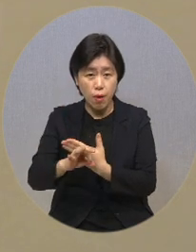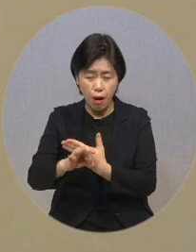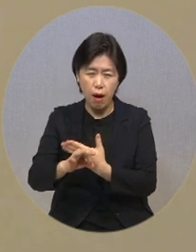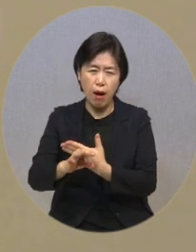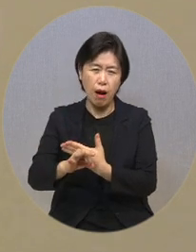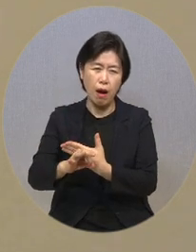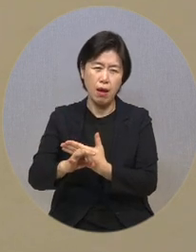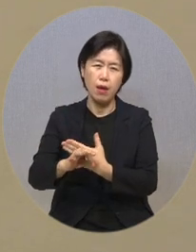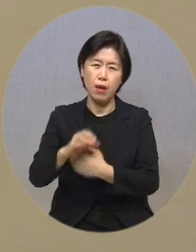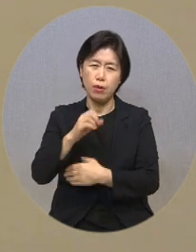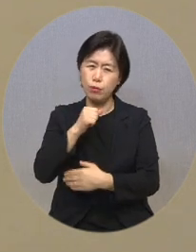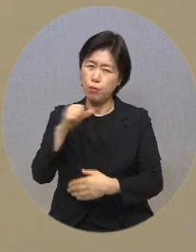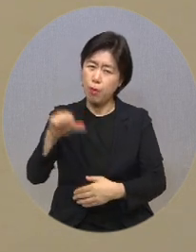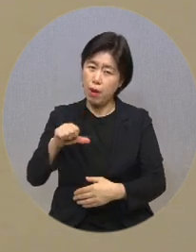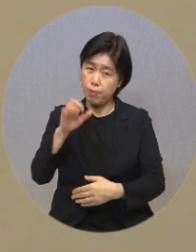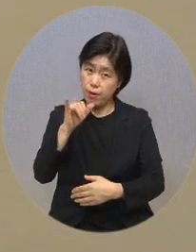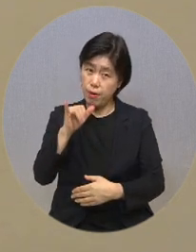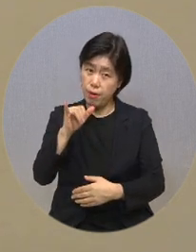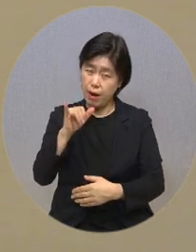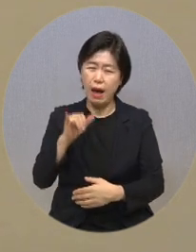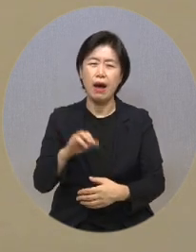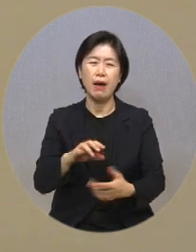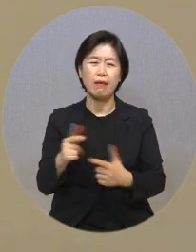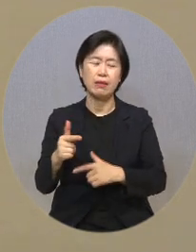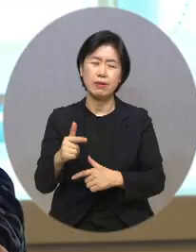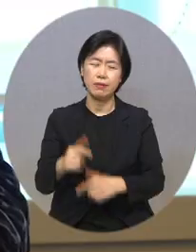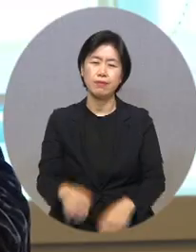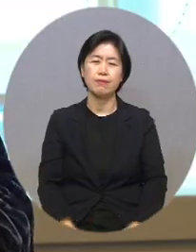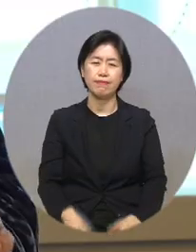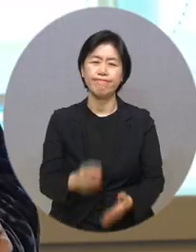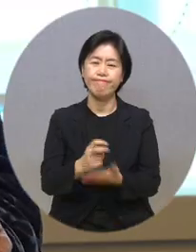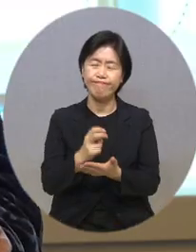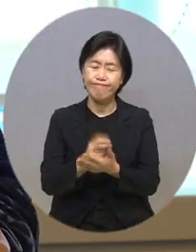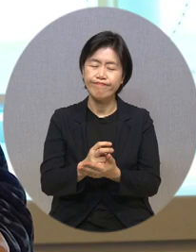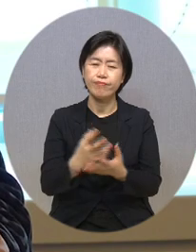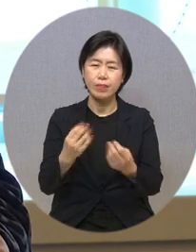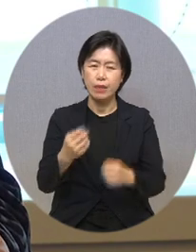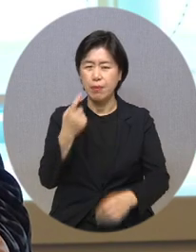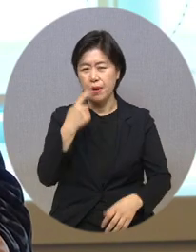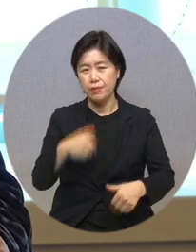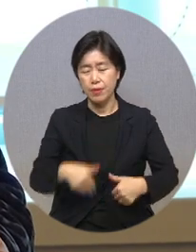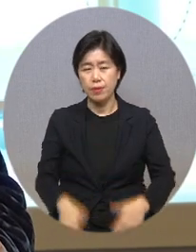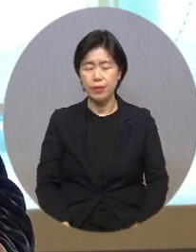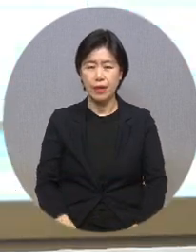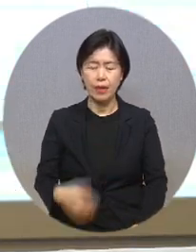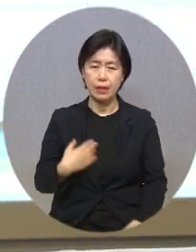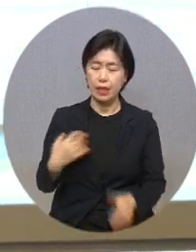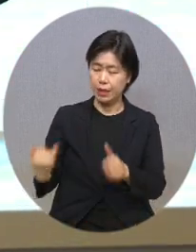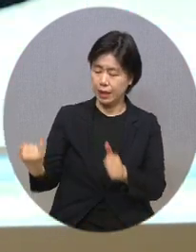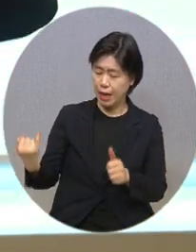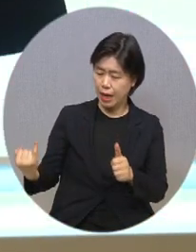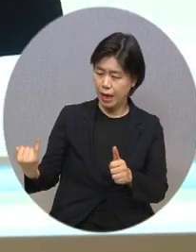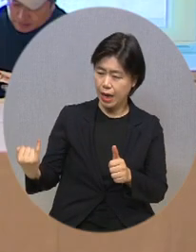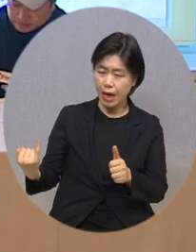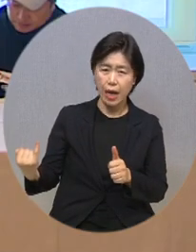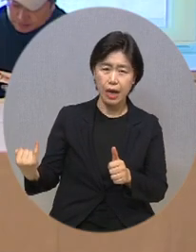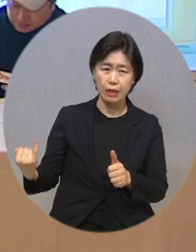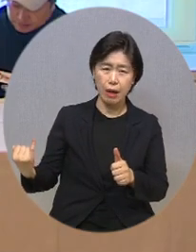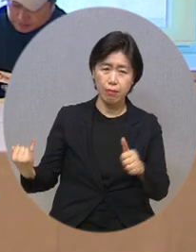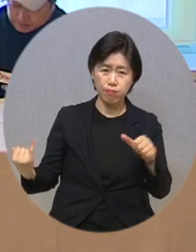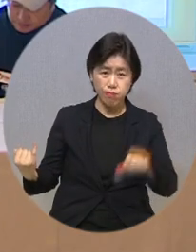없는 거예요? 아, 그 정도로 뭐 이렇게 악랄하진 않구나. 아, 내가 하연아 씨한테 졌다는 게